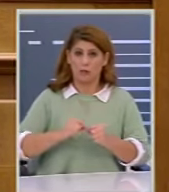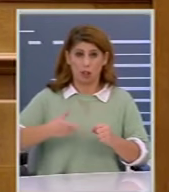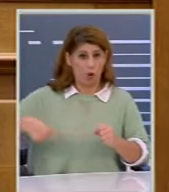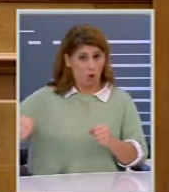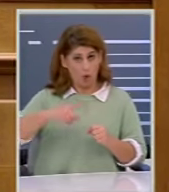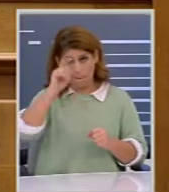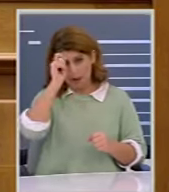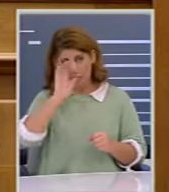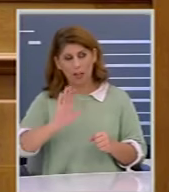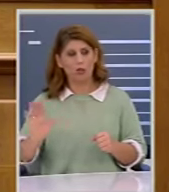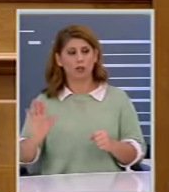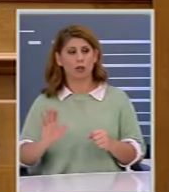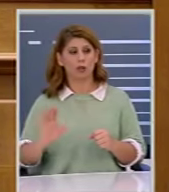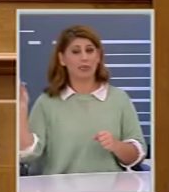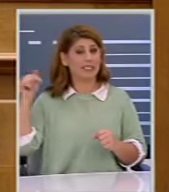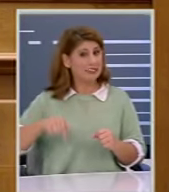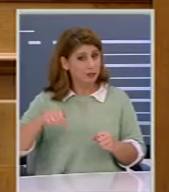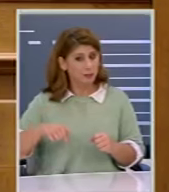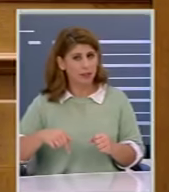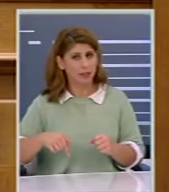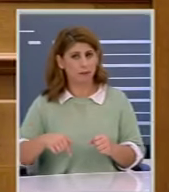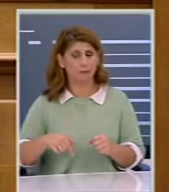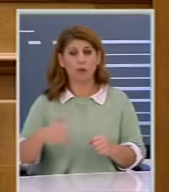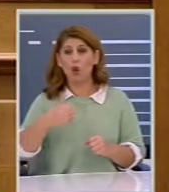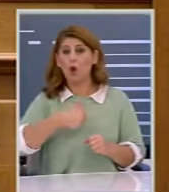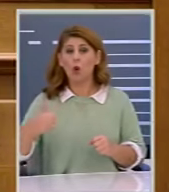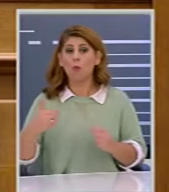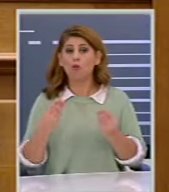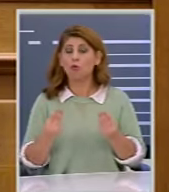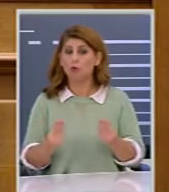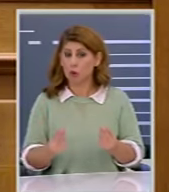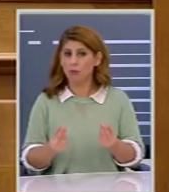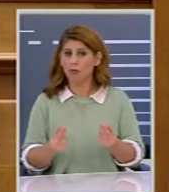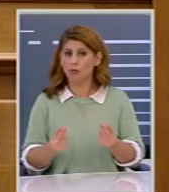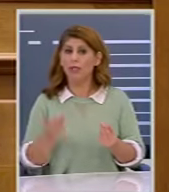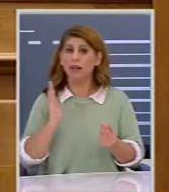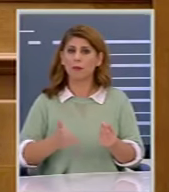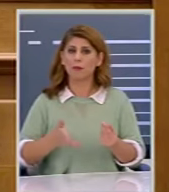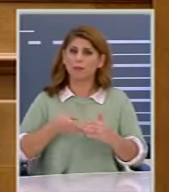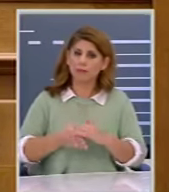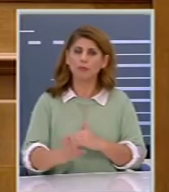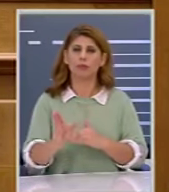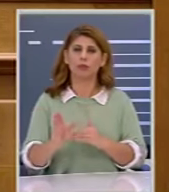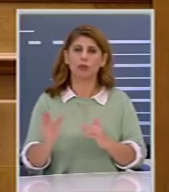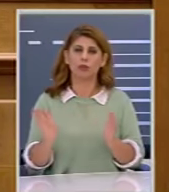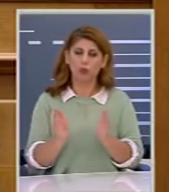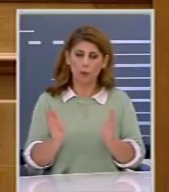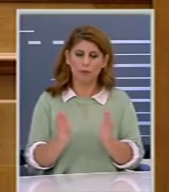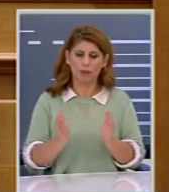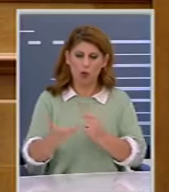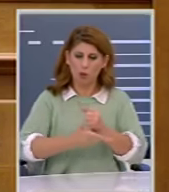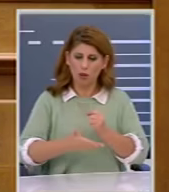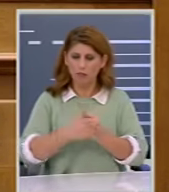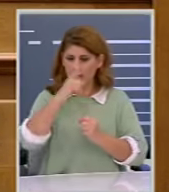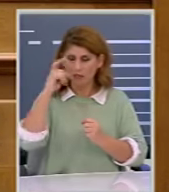παραδέχονται ότι σήμερα ο μόνος τρόπος για να μπορέσουμε να ξεπεράσουμε το μικρό κλήρο και το